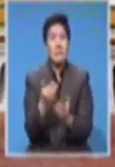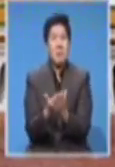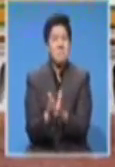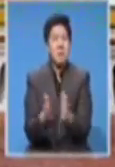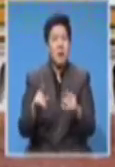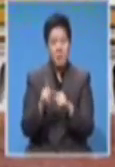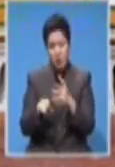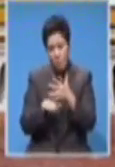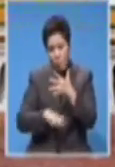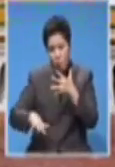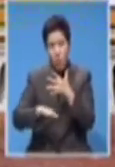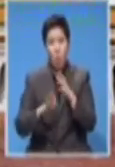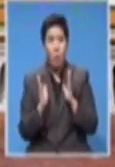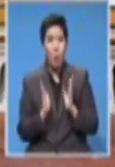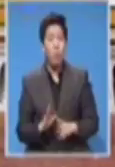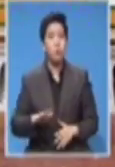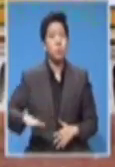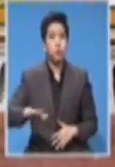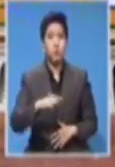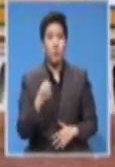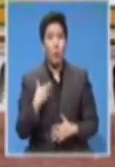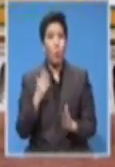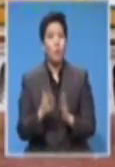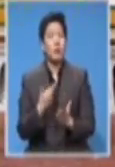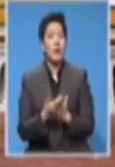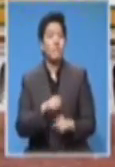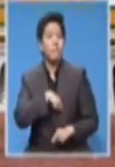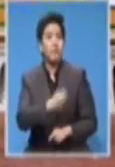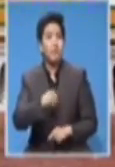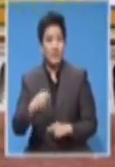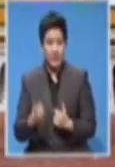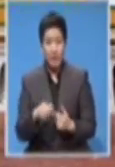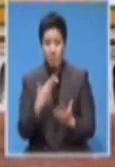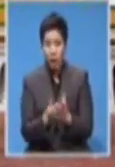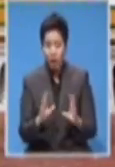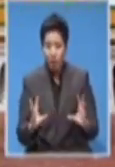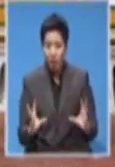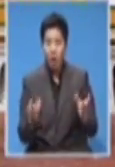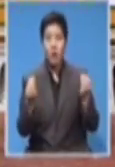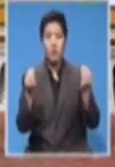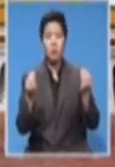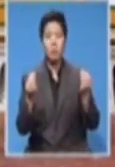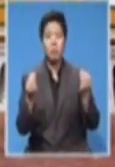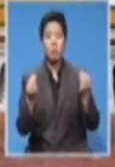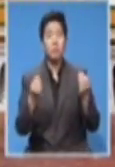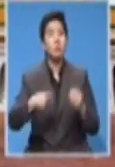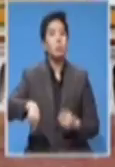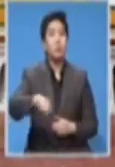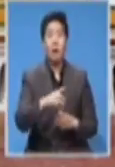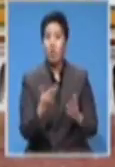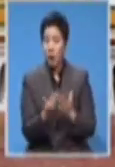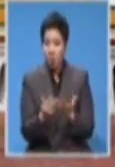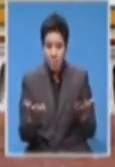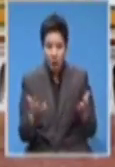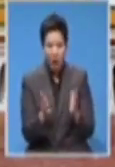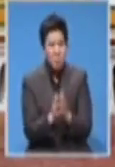ระดับล่างนะครับระดับล่างที่ประชาชนมีการใช้จ่ายวันนี้เมื่อตรงนี้มันหายไปเงินตรงนี้มันหายไปนะครับ